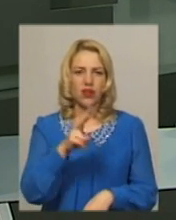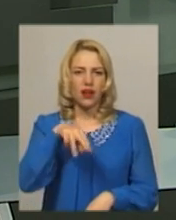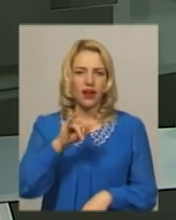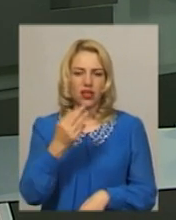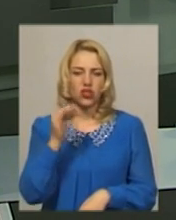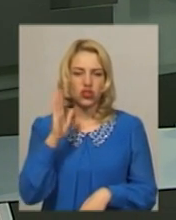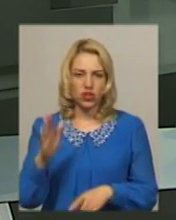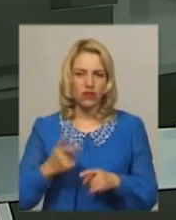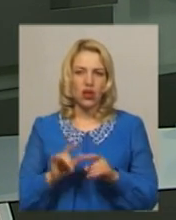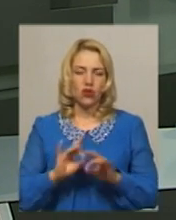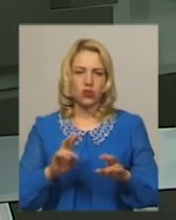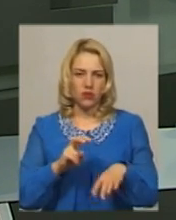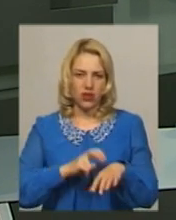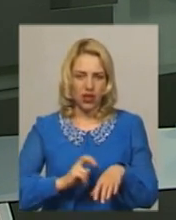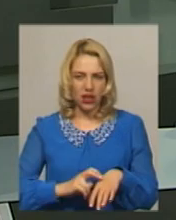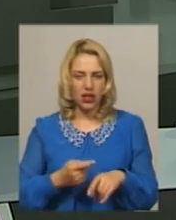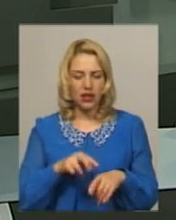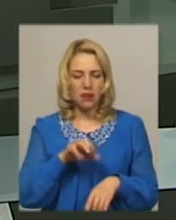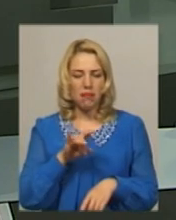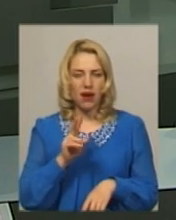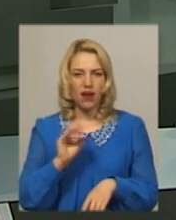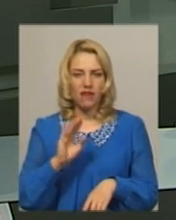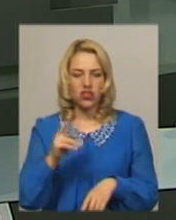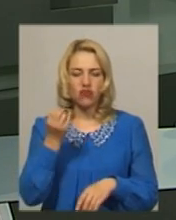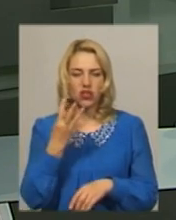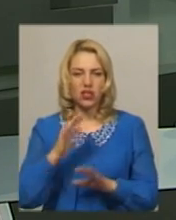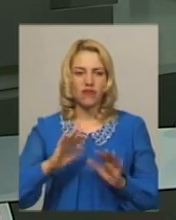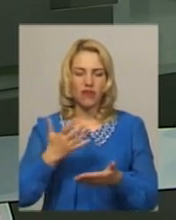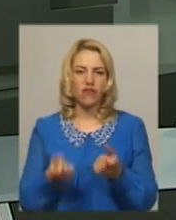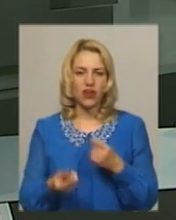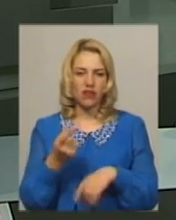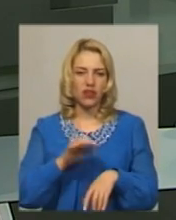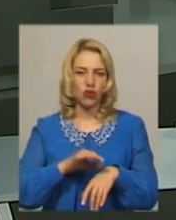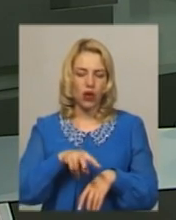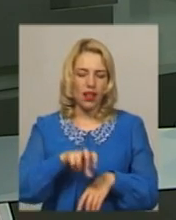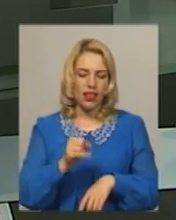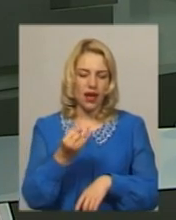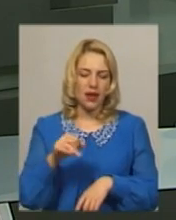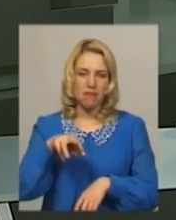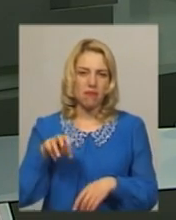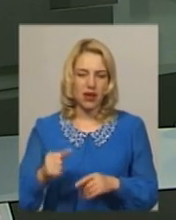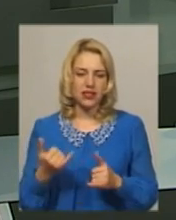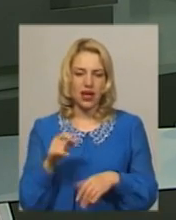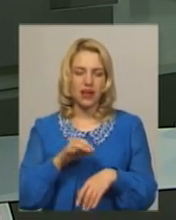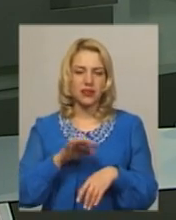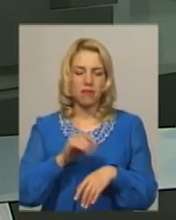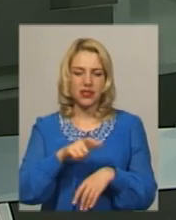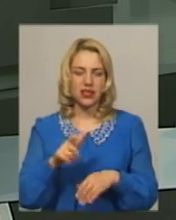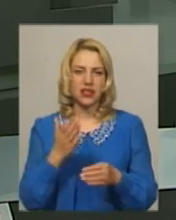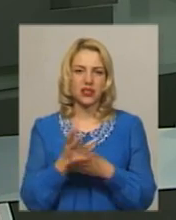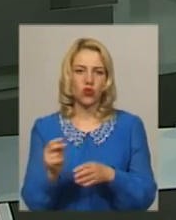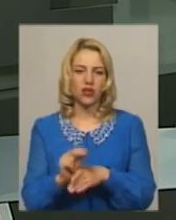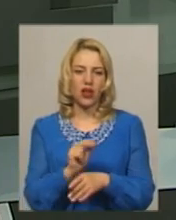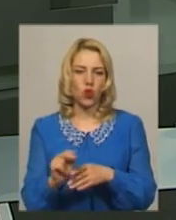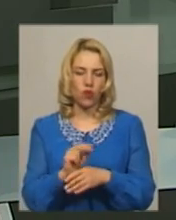медзакладу Олена Маркевич. За її словами, у 14 випадках виявили хворобу Лайма. Зараз пацієнти знаходяться на лікуванні у